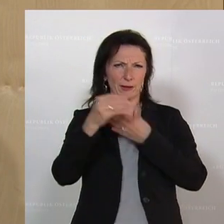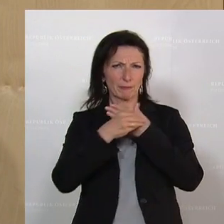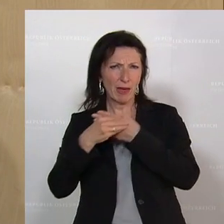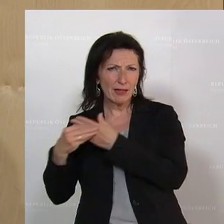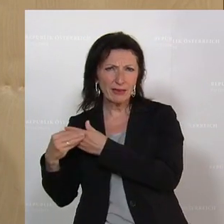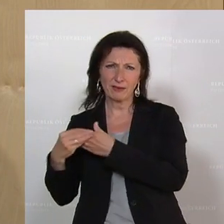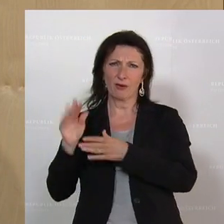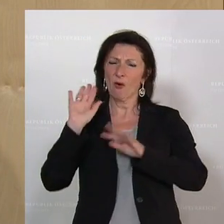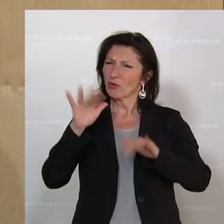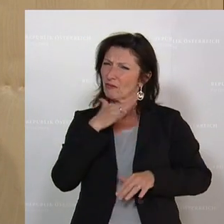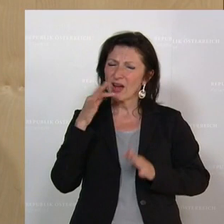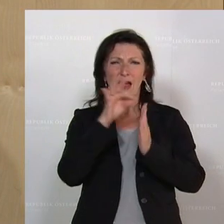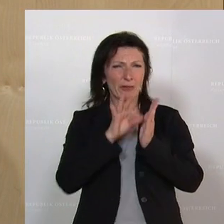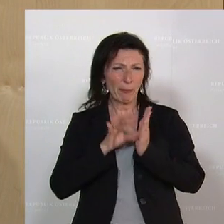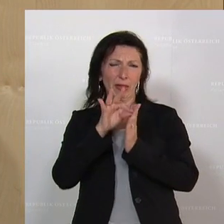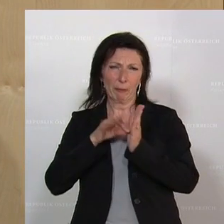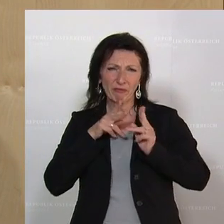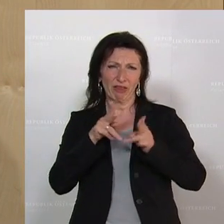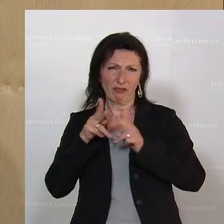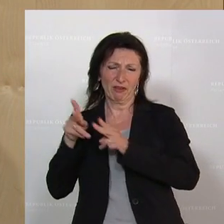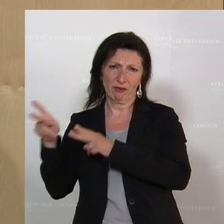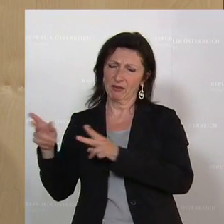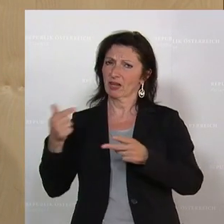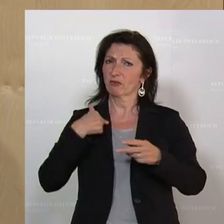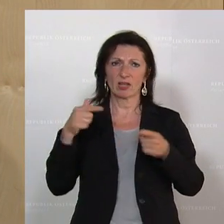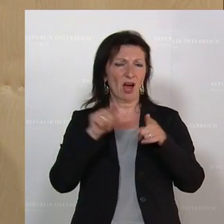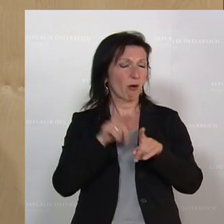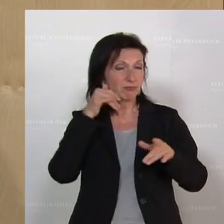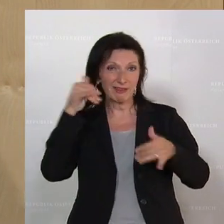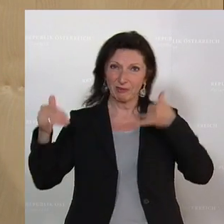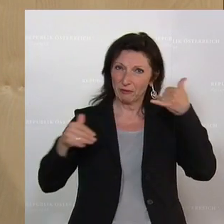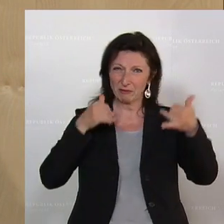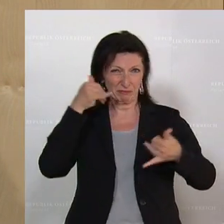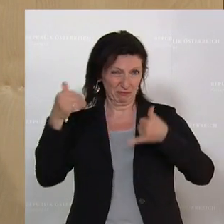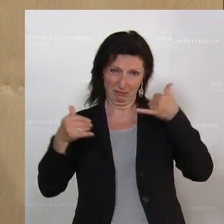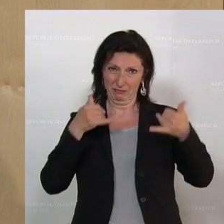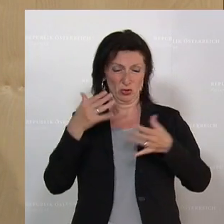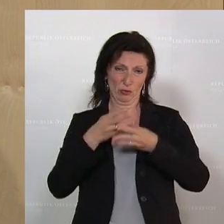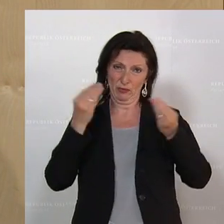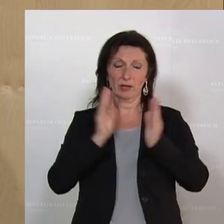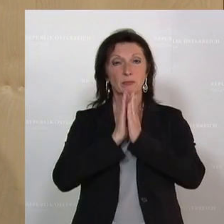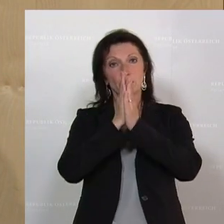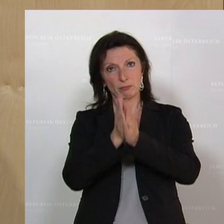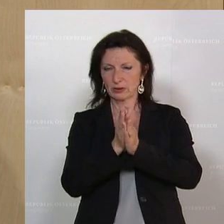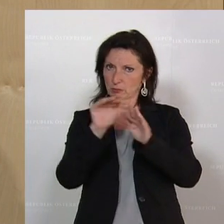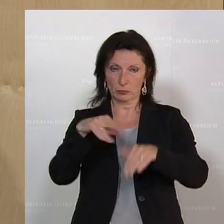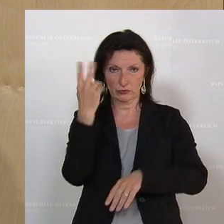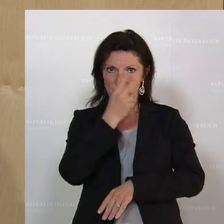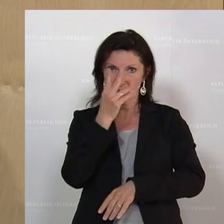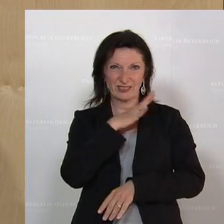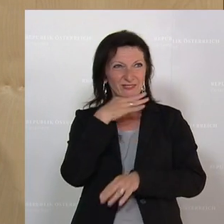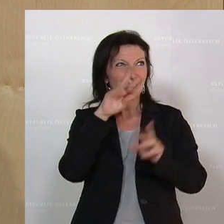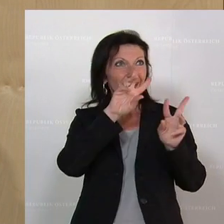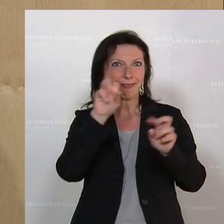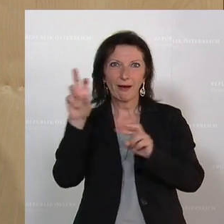mindestens ein Dutzend Termine und führe ebenso viele Telefonate pro Tag. Ich bitte daher um Verständnis, dass viele dieser